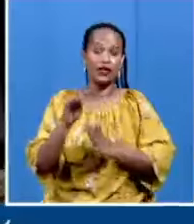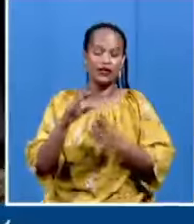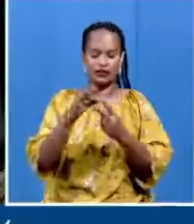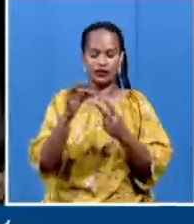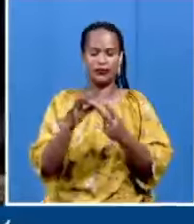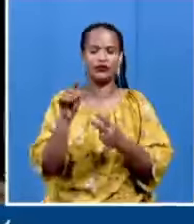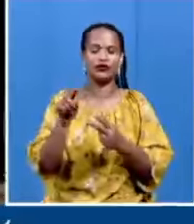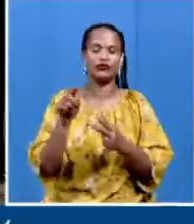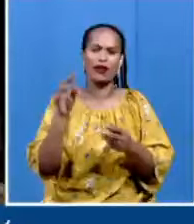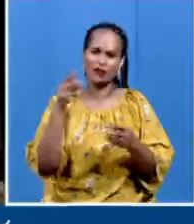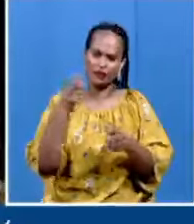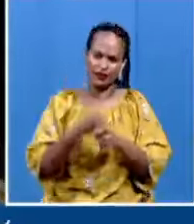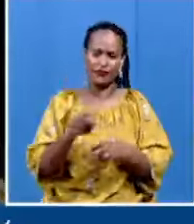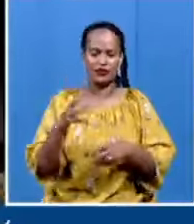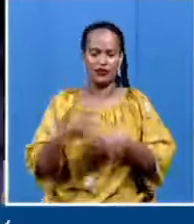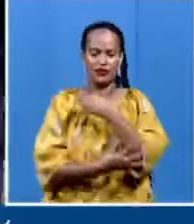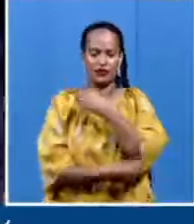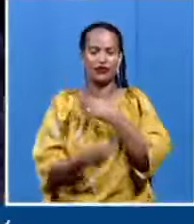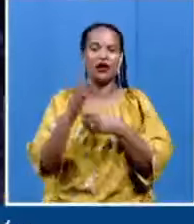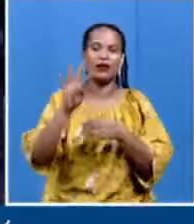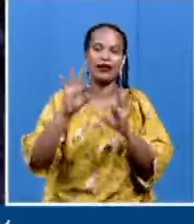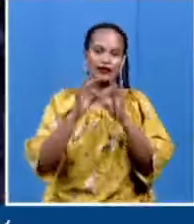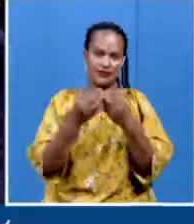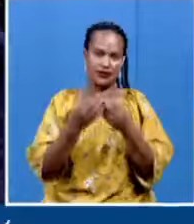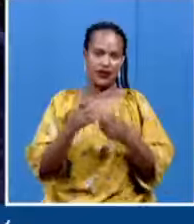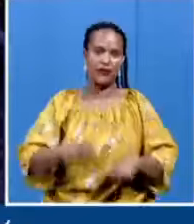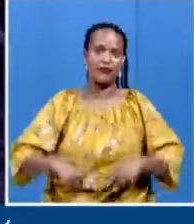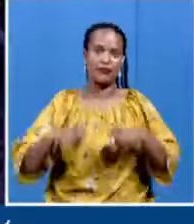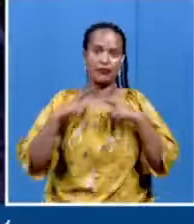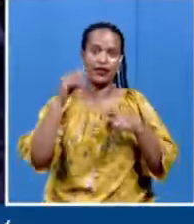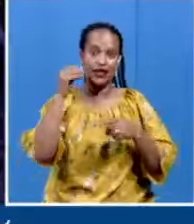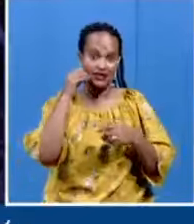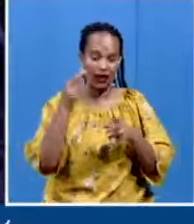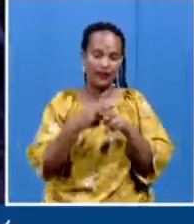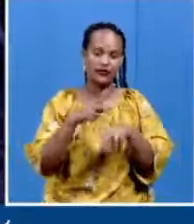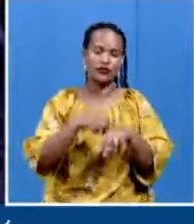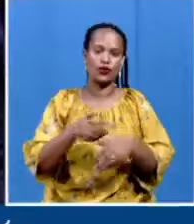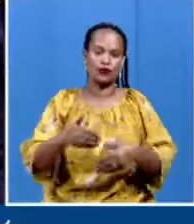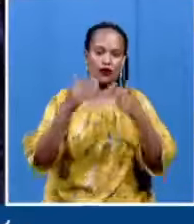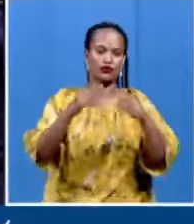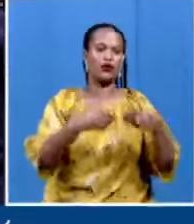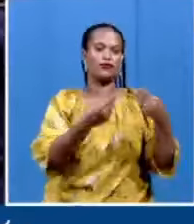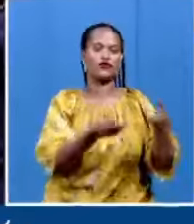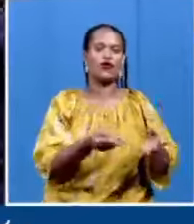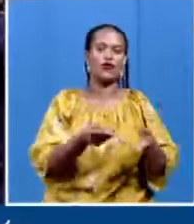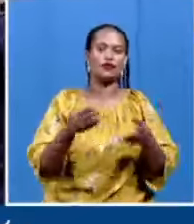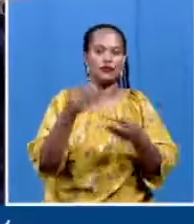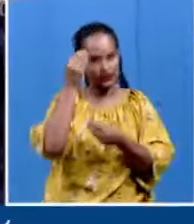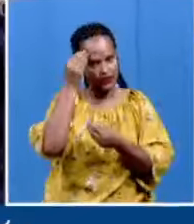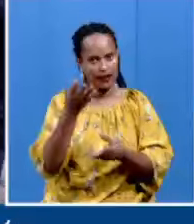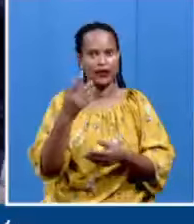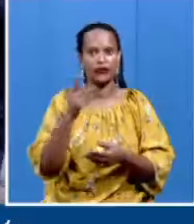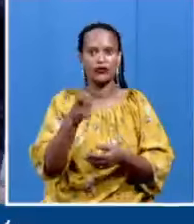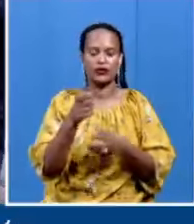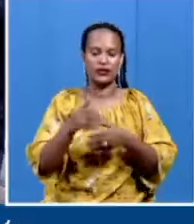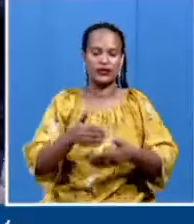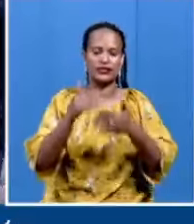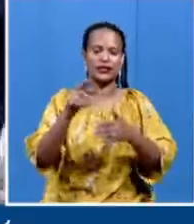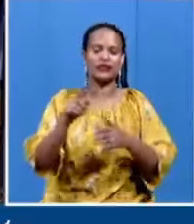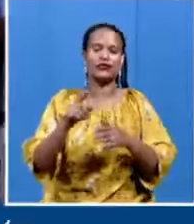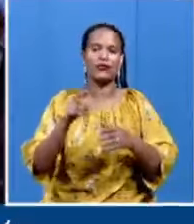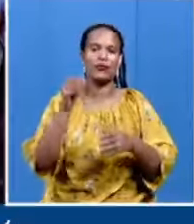ዝተመልመለ ቶም ኣብ ሕሱም ድኽነት ዝርከቡ 4 ስድራ እቲ መንበሪ ገዛ ኣብ ሓፂር እዋን ተሃኒፁ ከም ዝወሃቦም ዝተሓበረ እንትኸውን ከይዲ ህንፀት